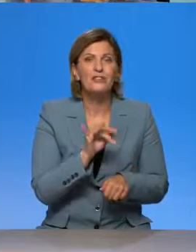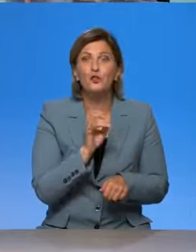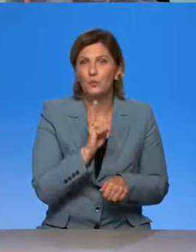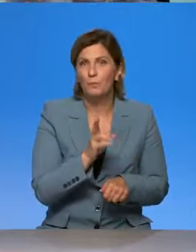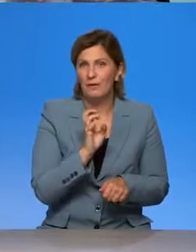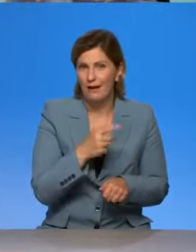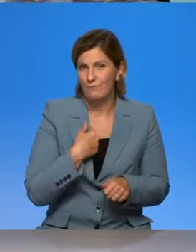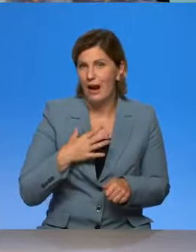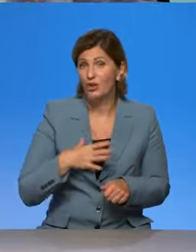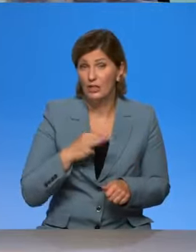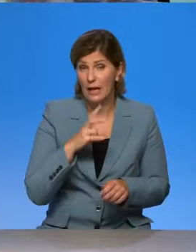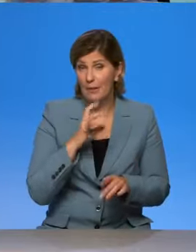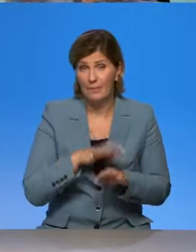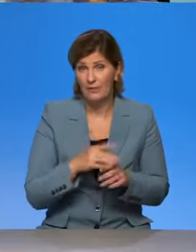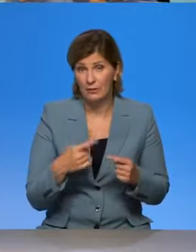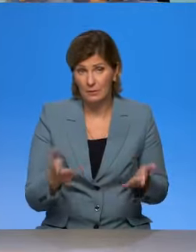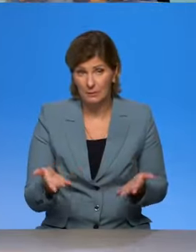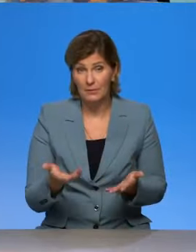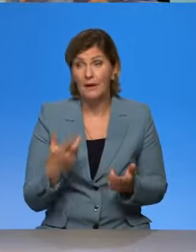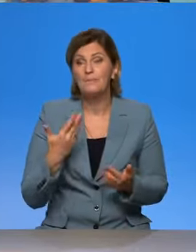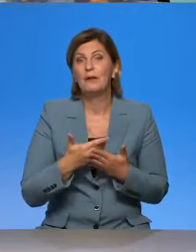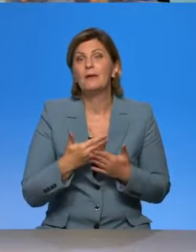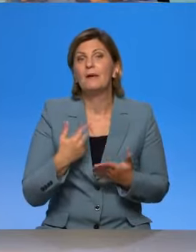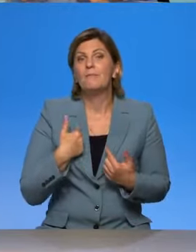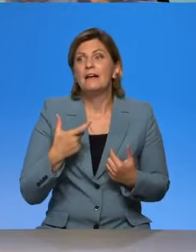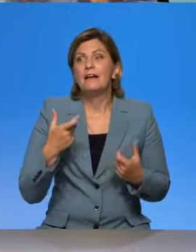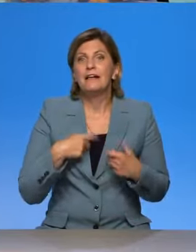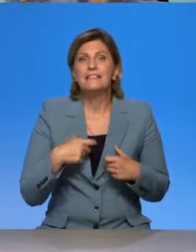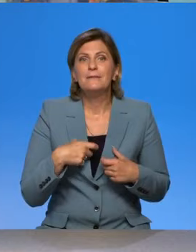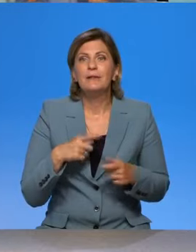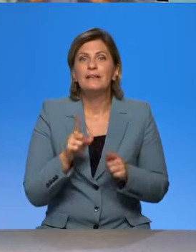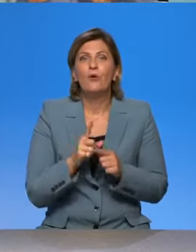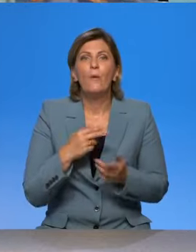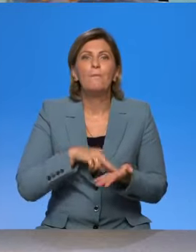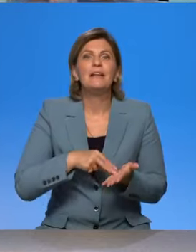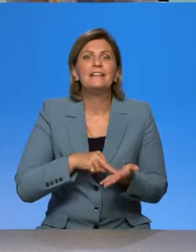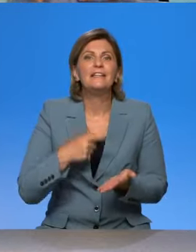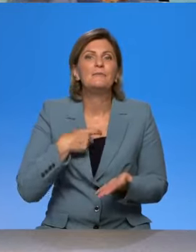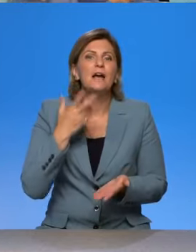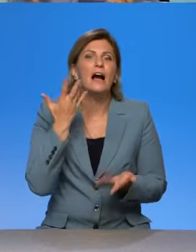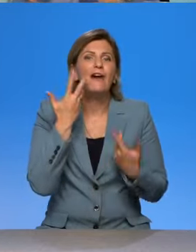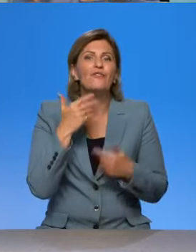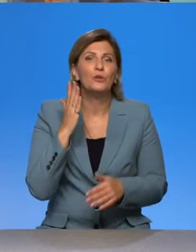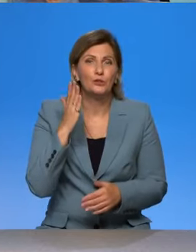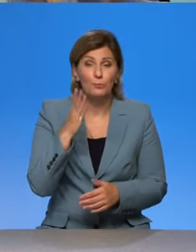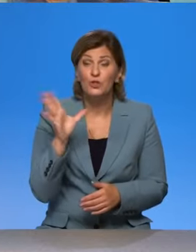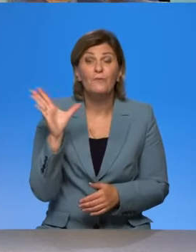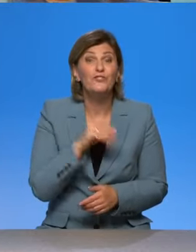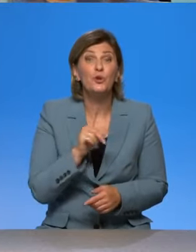попытка спрогнозировать или себе сконструировать такое комфортное будущее. Вот хотя бы один шаг сделать. Вообще все, что у нас делается,